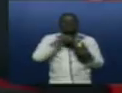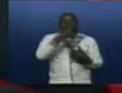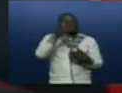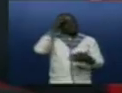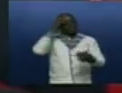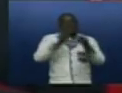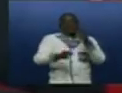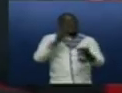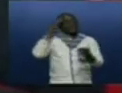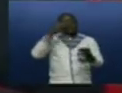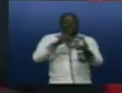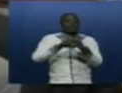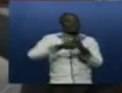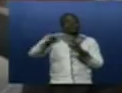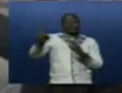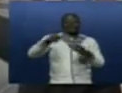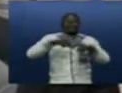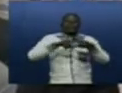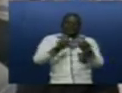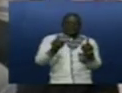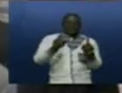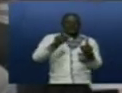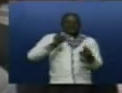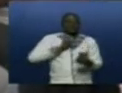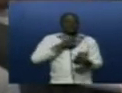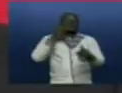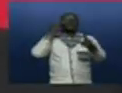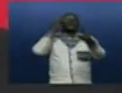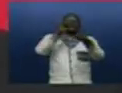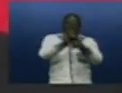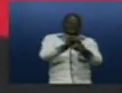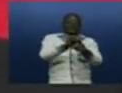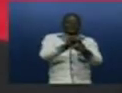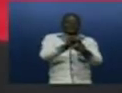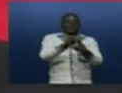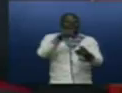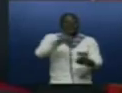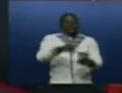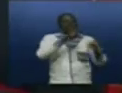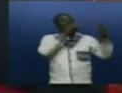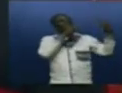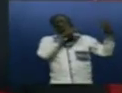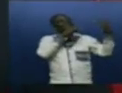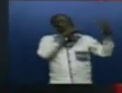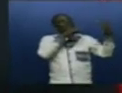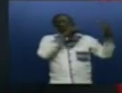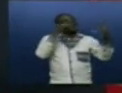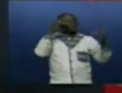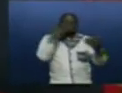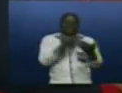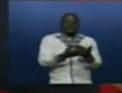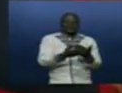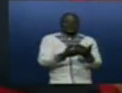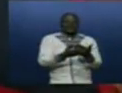échapper. Mais notre objectif et notre ambition, que j'espère noble